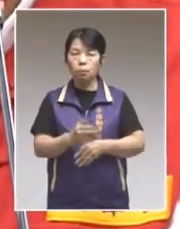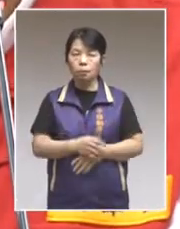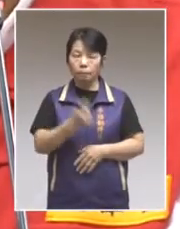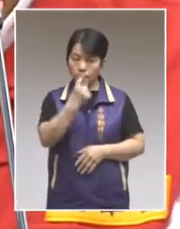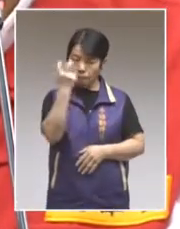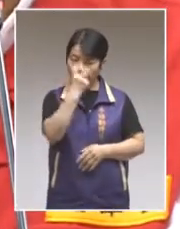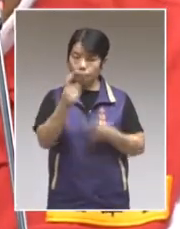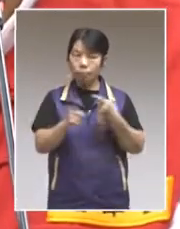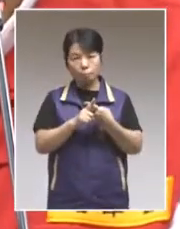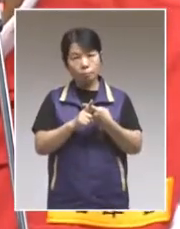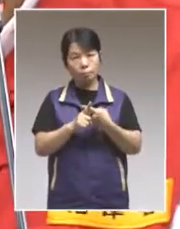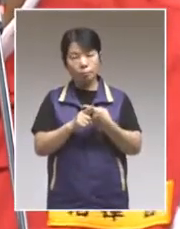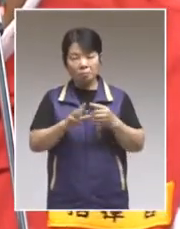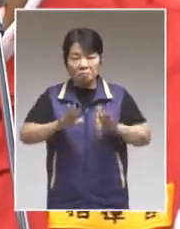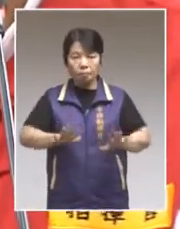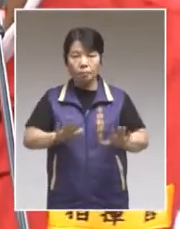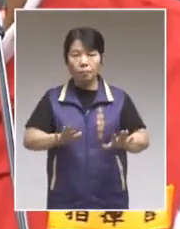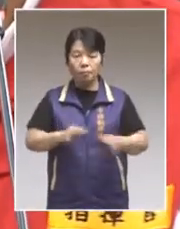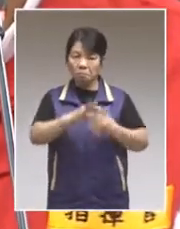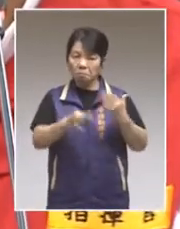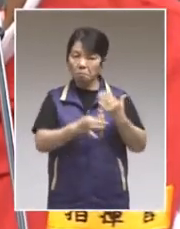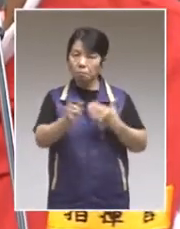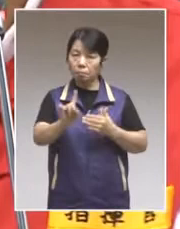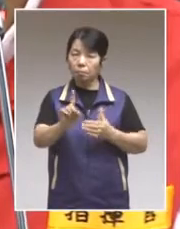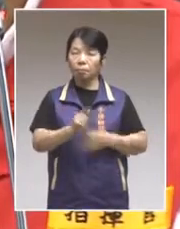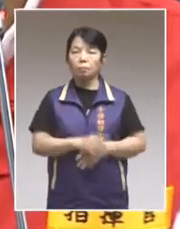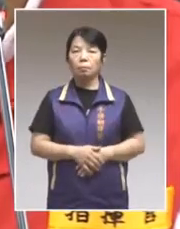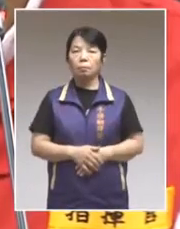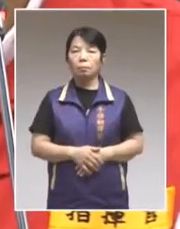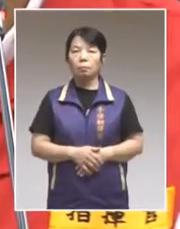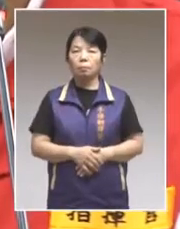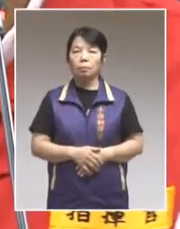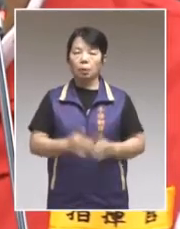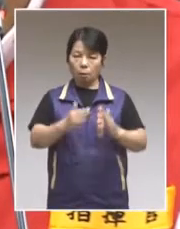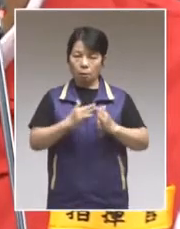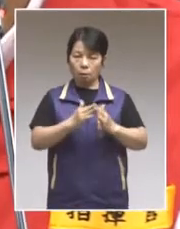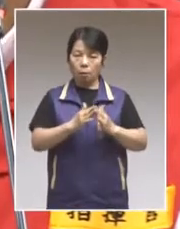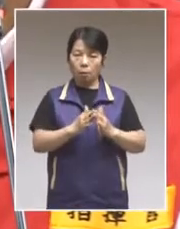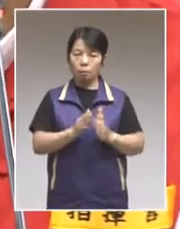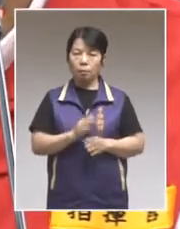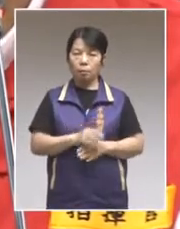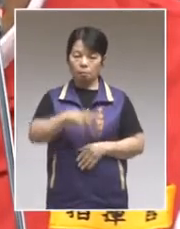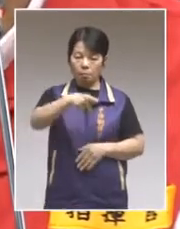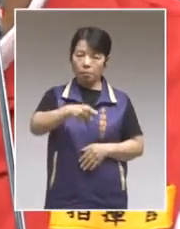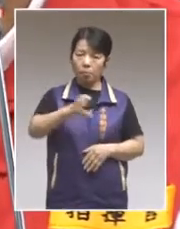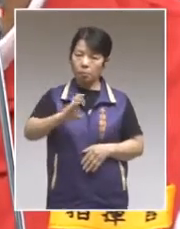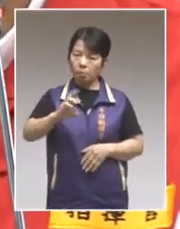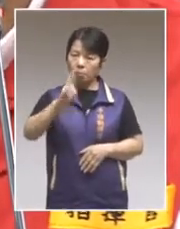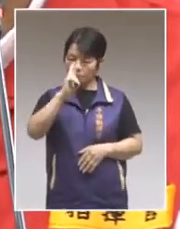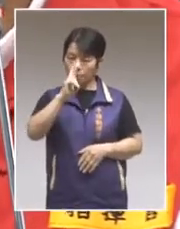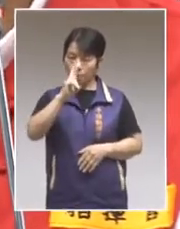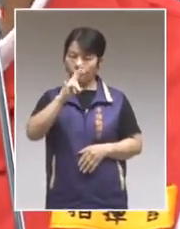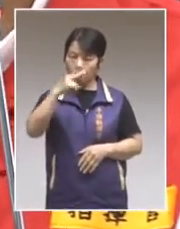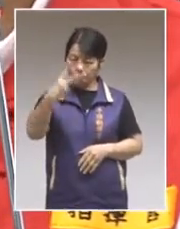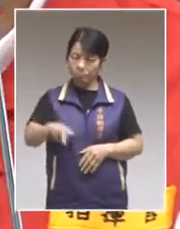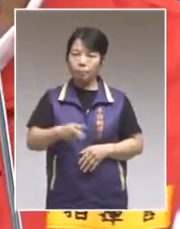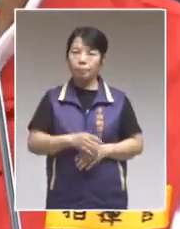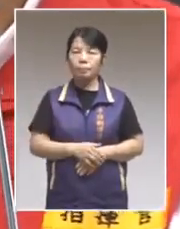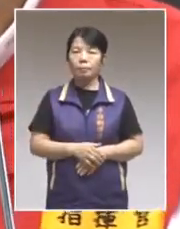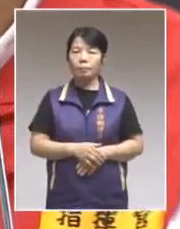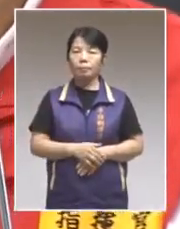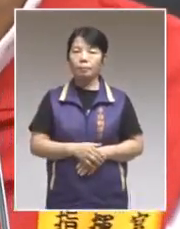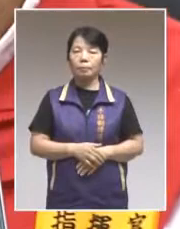筛阳，好，现在的规定啊，快筛阳，那还要再进行啊这个 PCR 的采检，好，那同